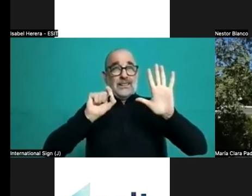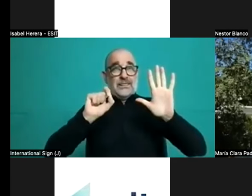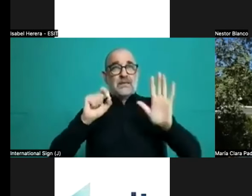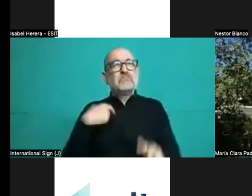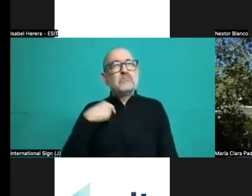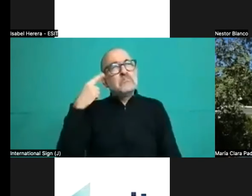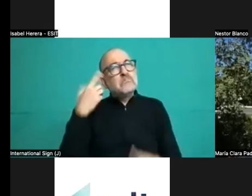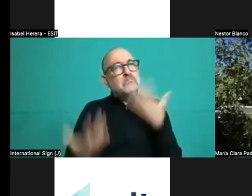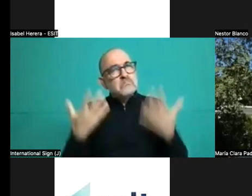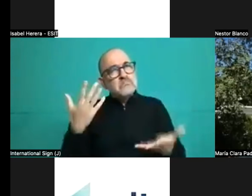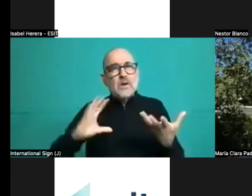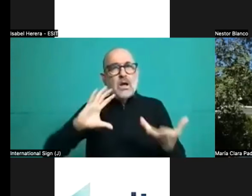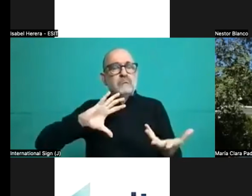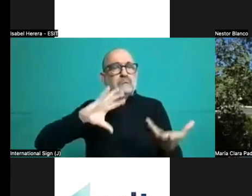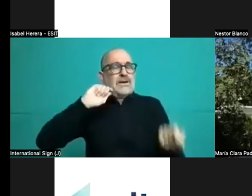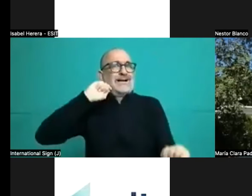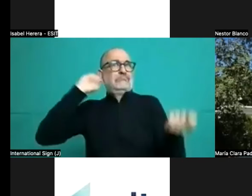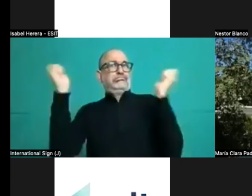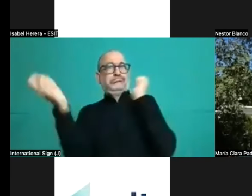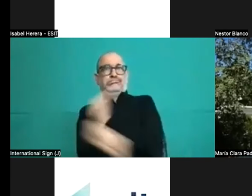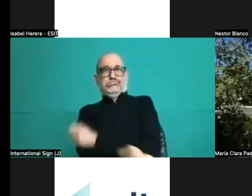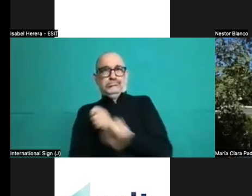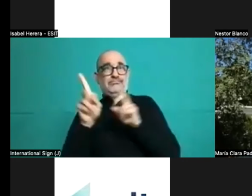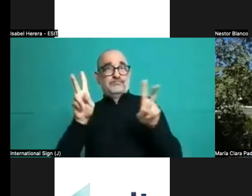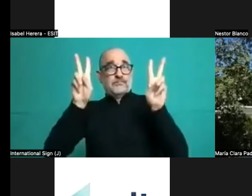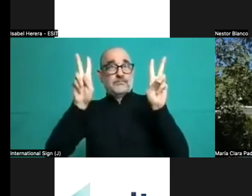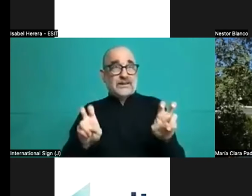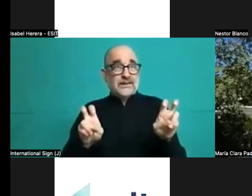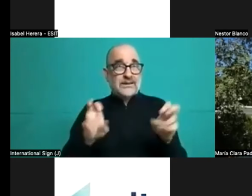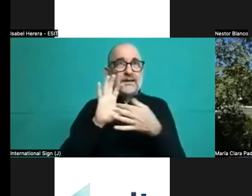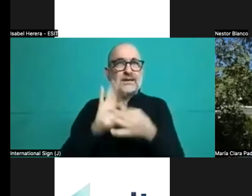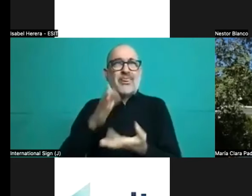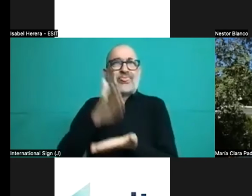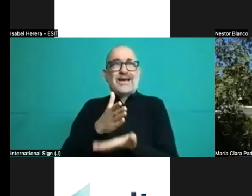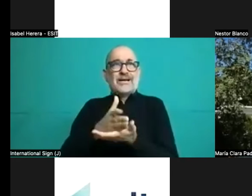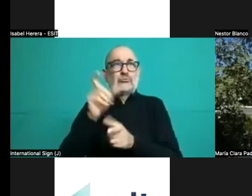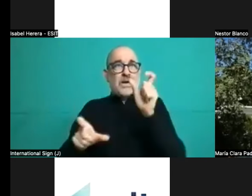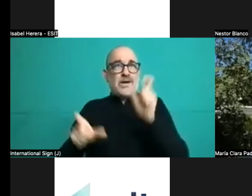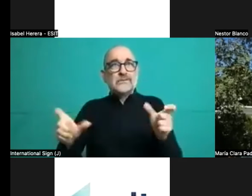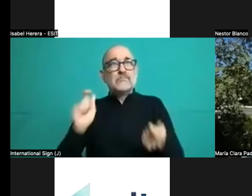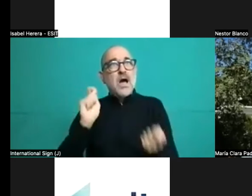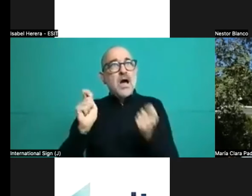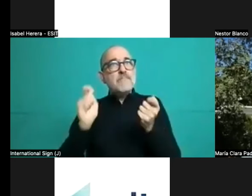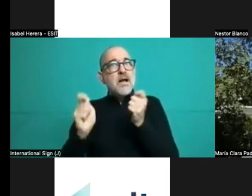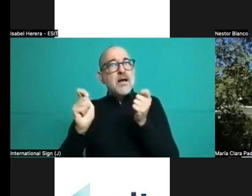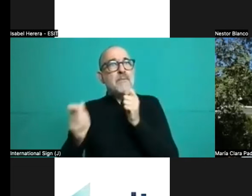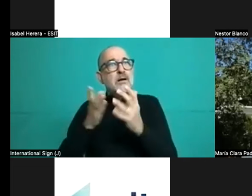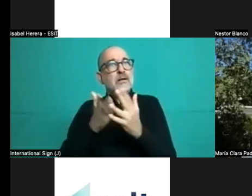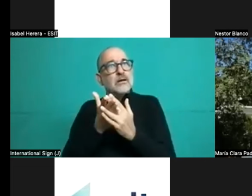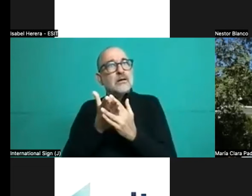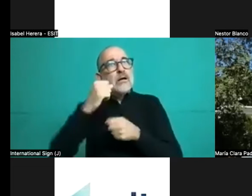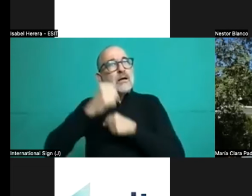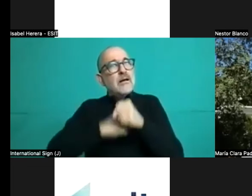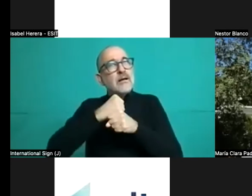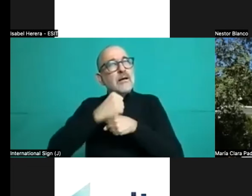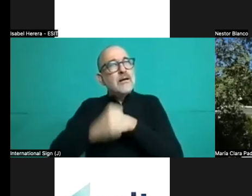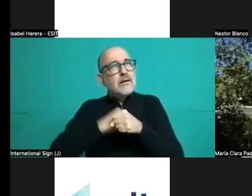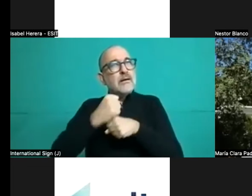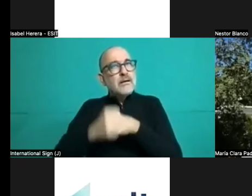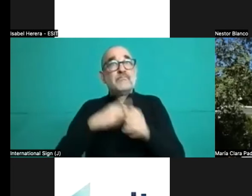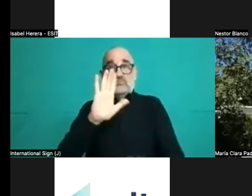fur des années. On voit de plus en plus dans nos patients des cadres régulatoires, législatifs, où les droits des patients sont pris